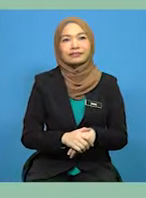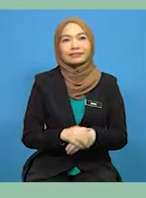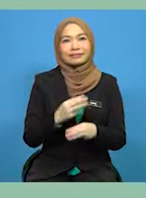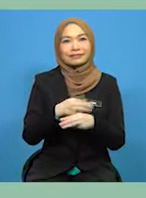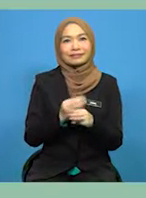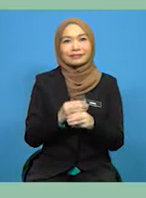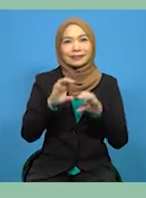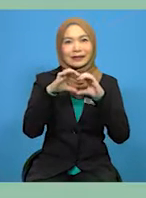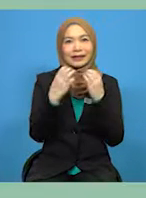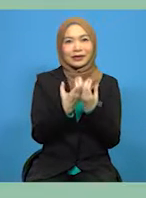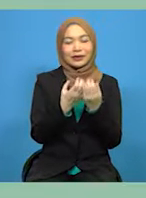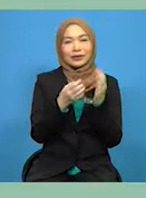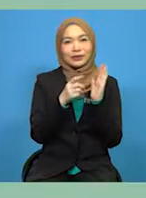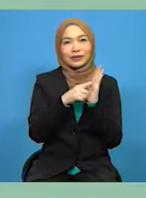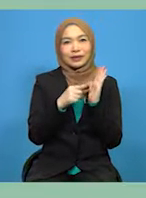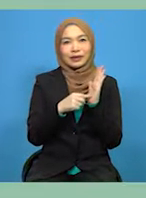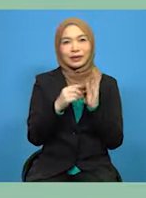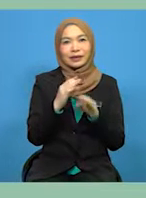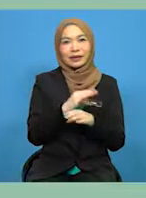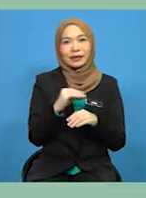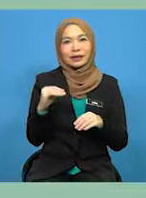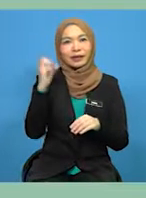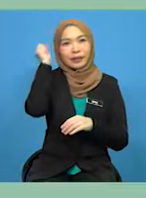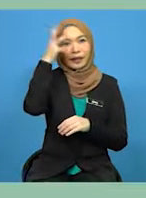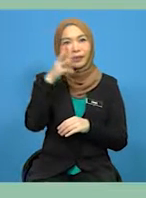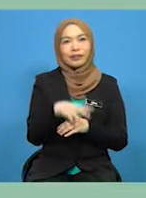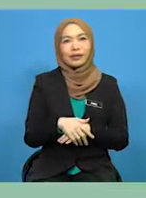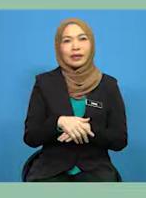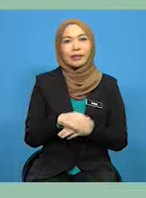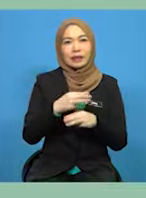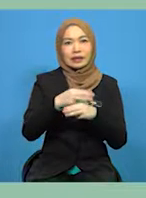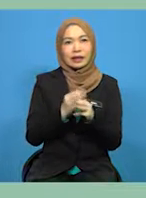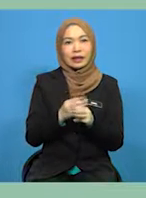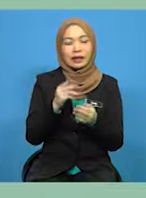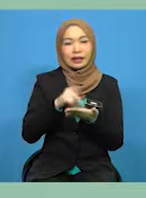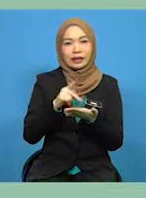dan maklumat. Masalah pengiraan 2 kali.